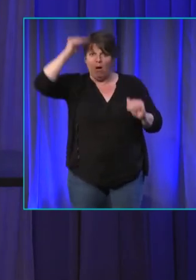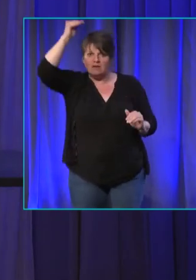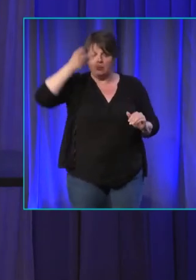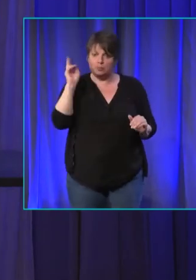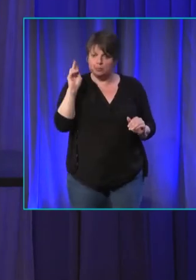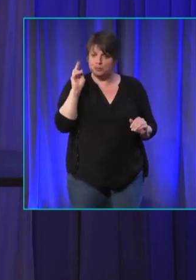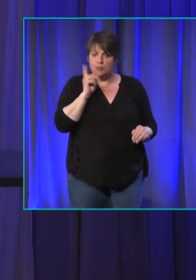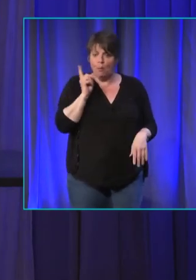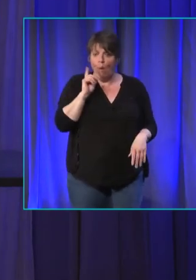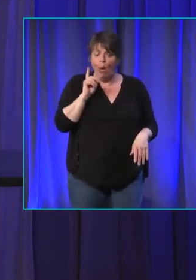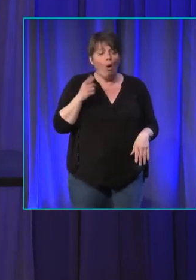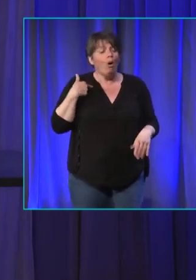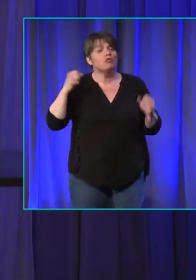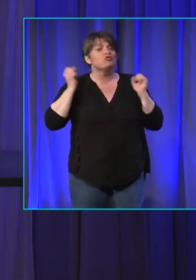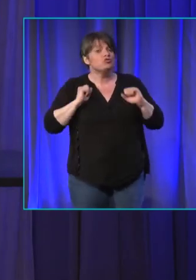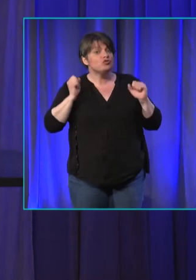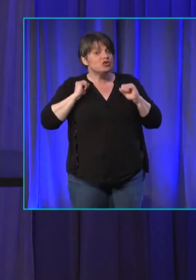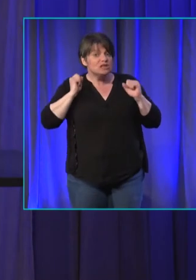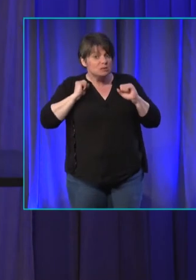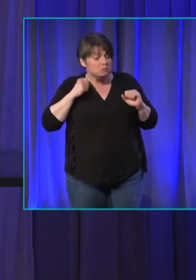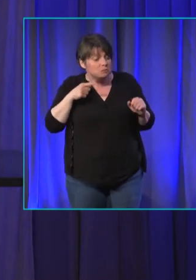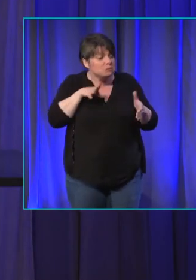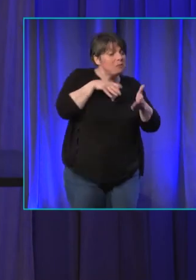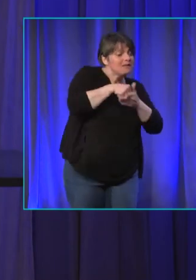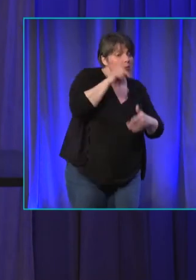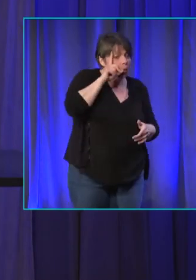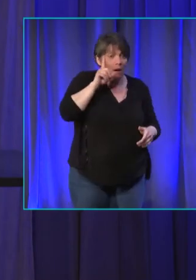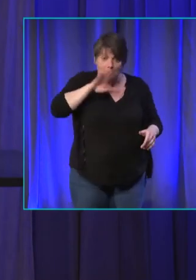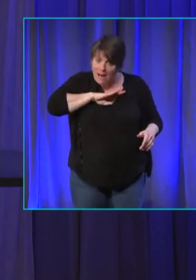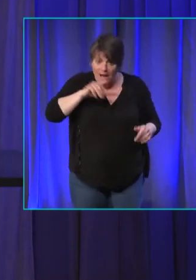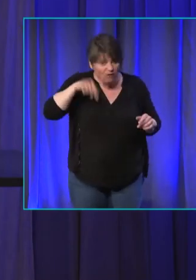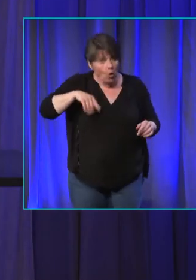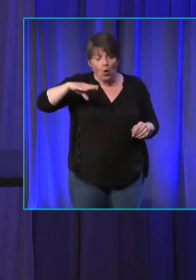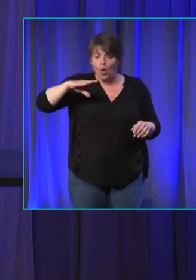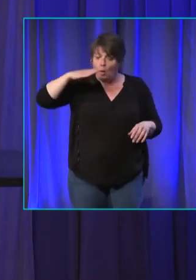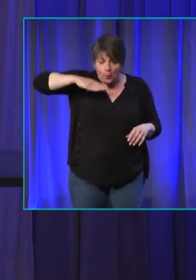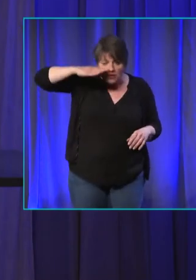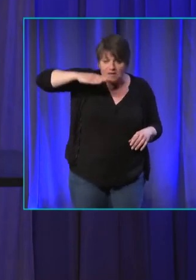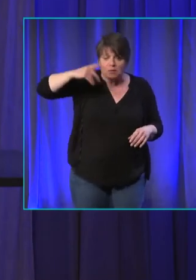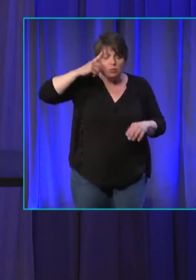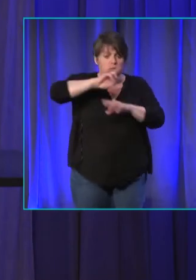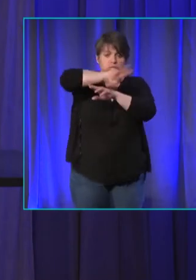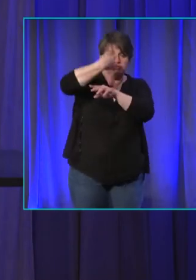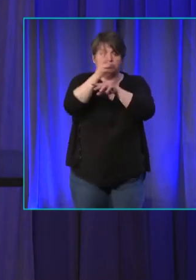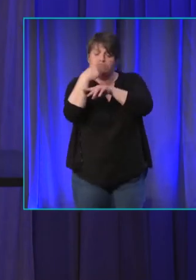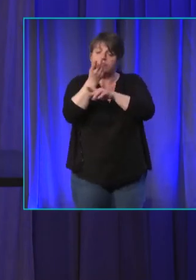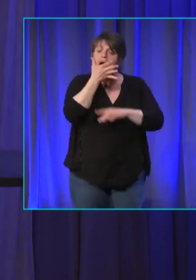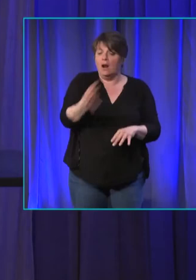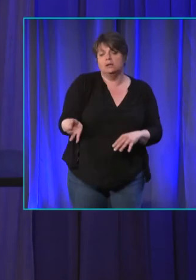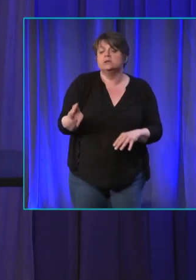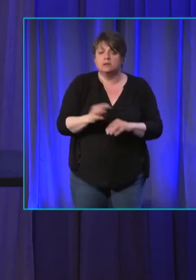On vient à la gym parce qu'il faut être petit. Voilà, pour assurer des bonnes rotations, des bonnes vrilles.